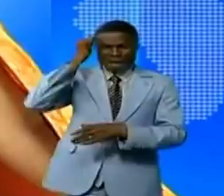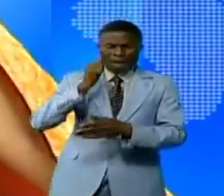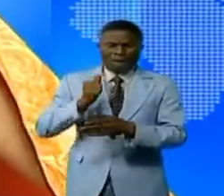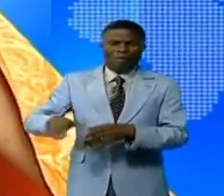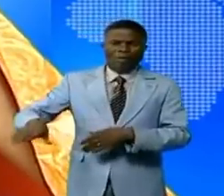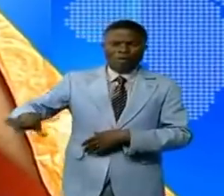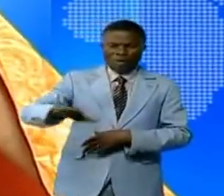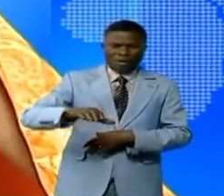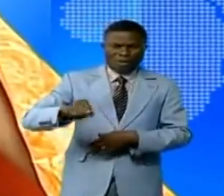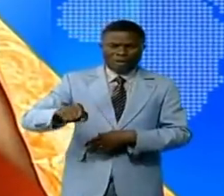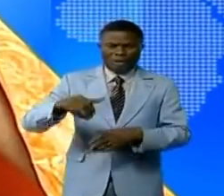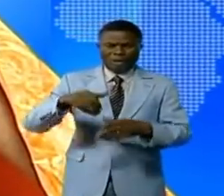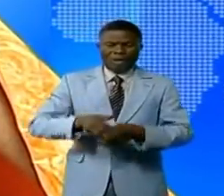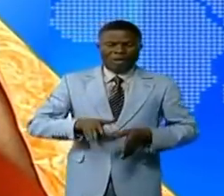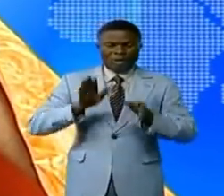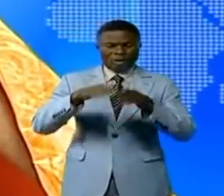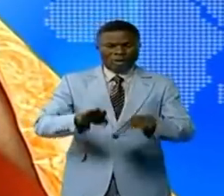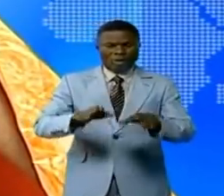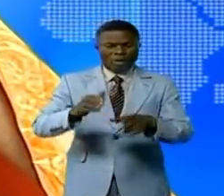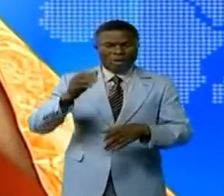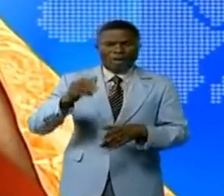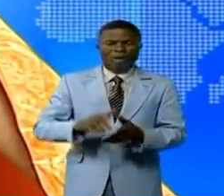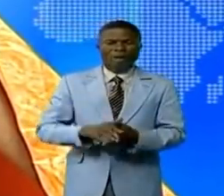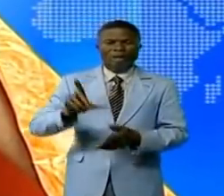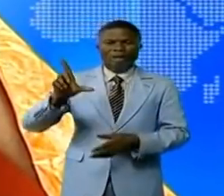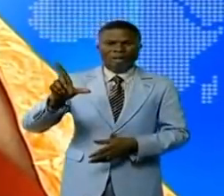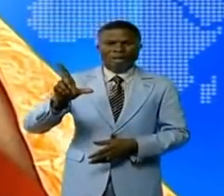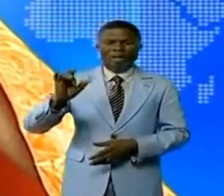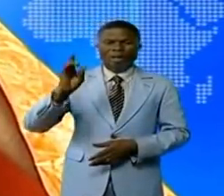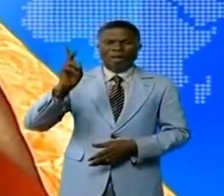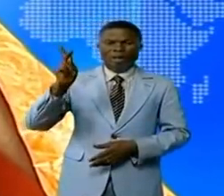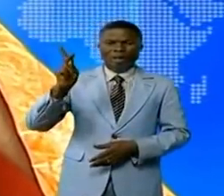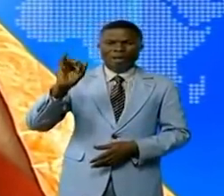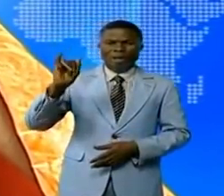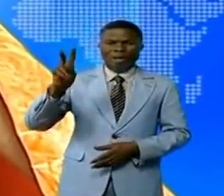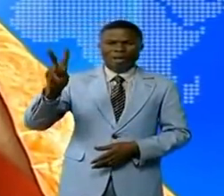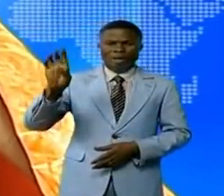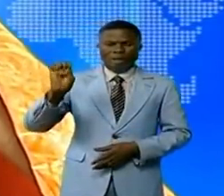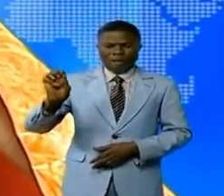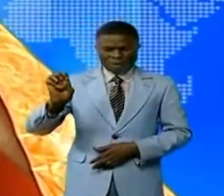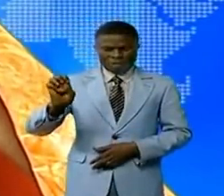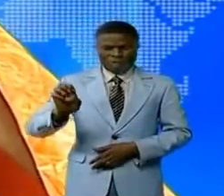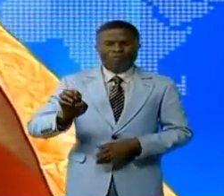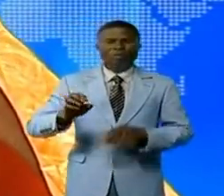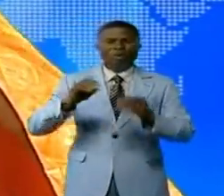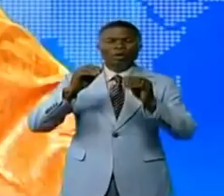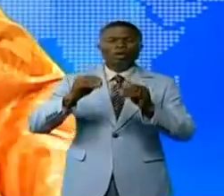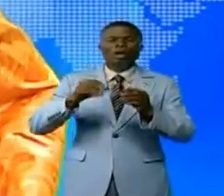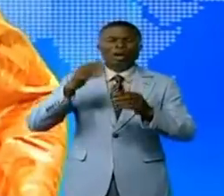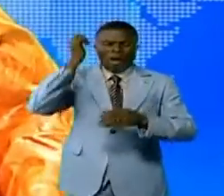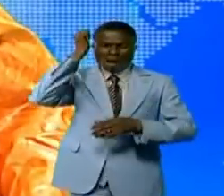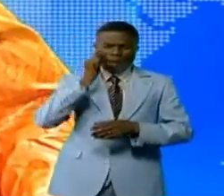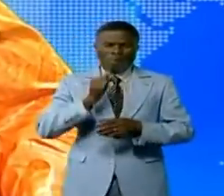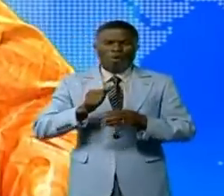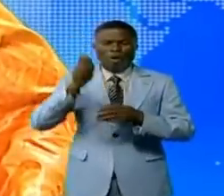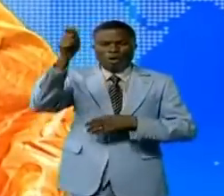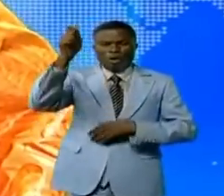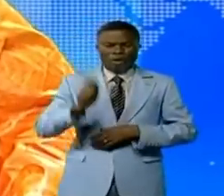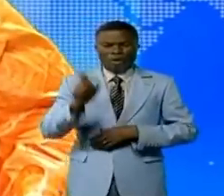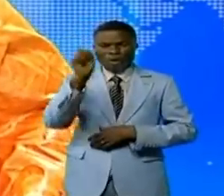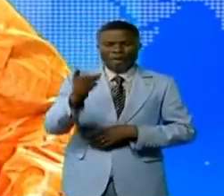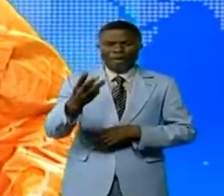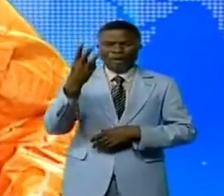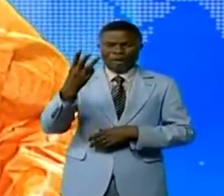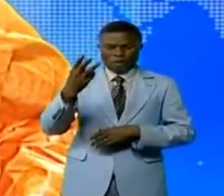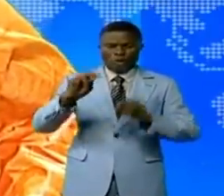RDC dans la voie navigable des lacs Kivu et Édouard. Cet arsenal militaire sera tenu par le 33e